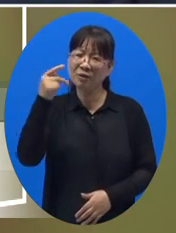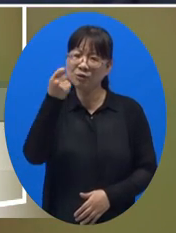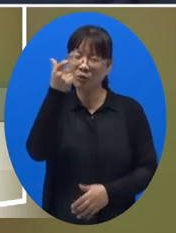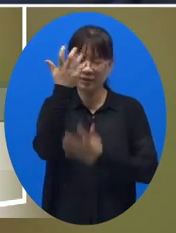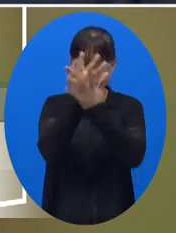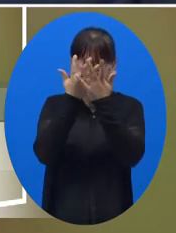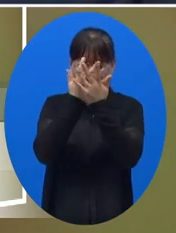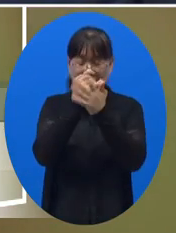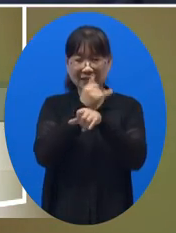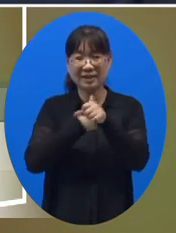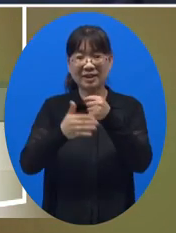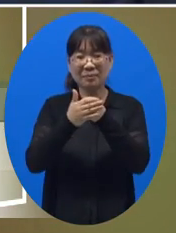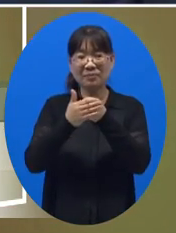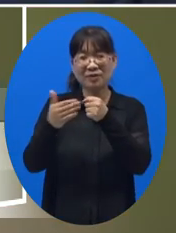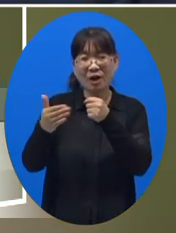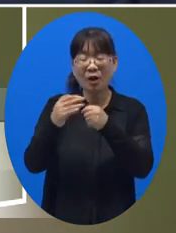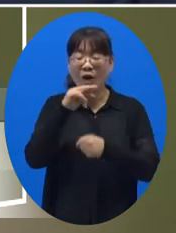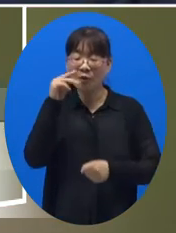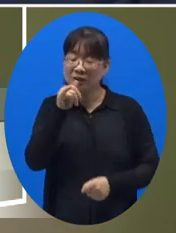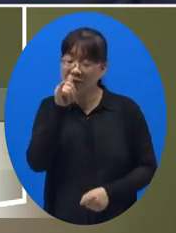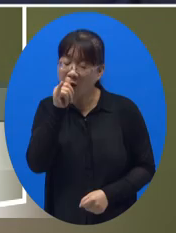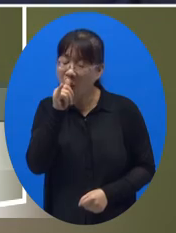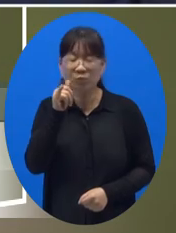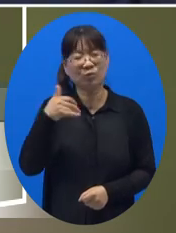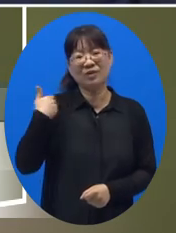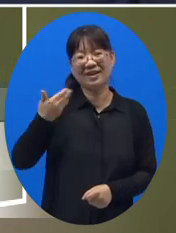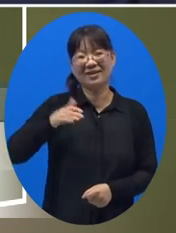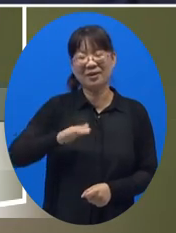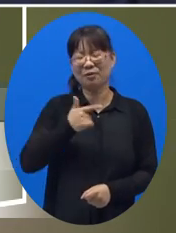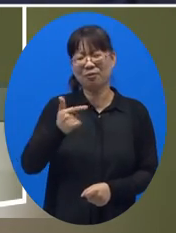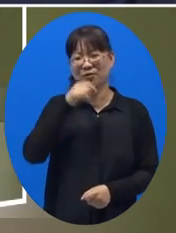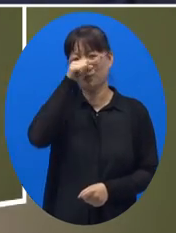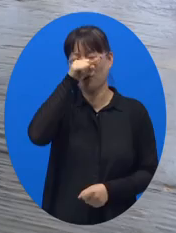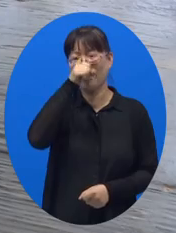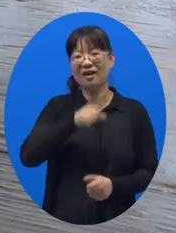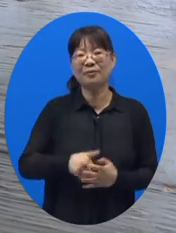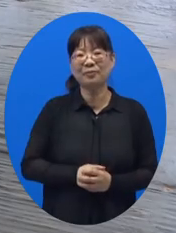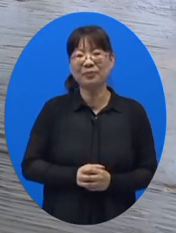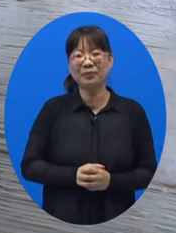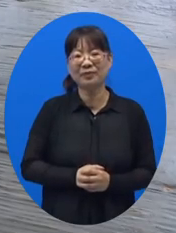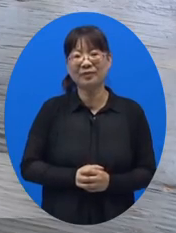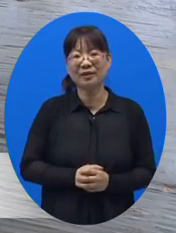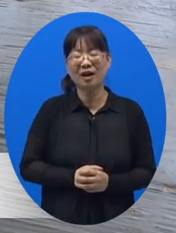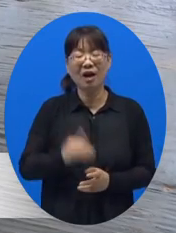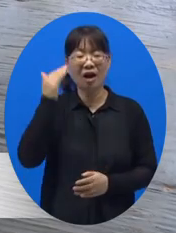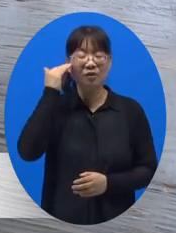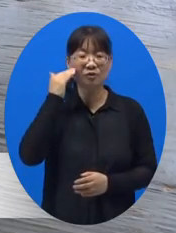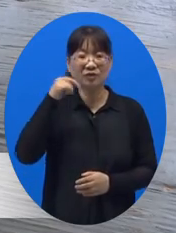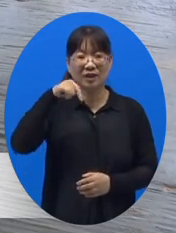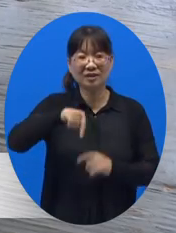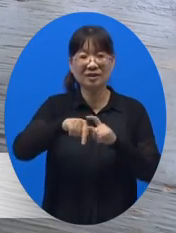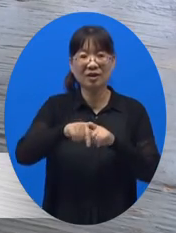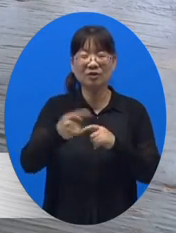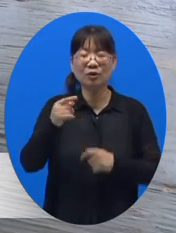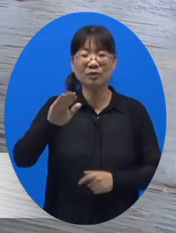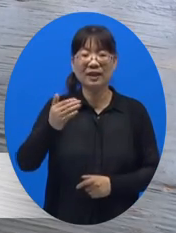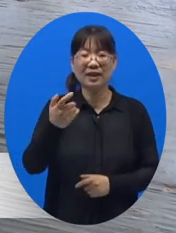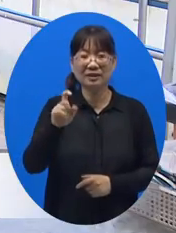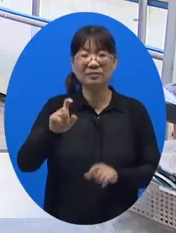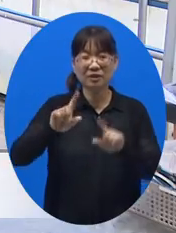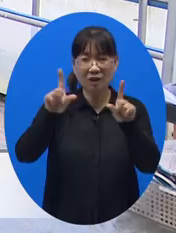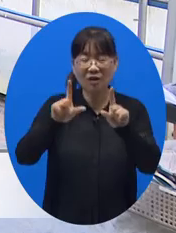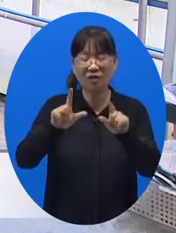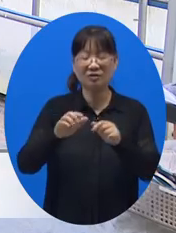옅은 그런 향기가 있어서 저도 향기 날 줄은 몰랐는데 향기가 너무 좋습니다. 개정향풀은 국내에선